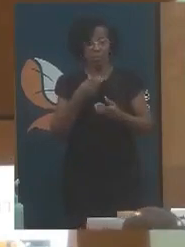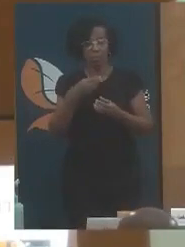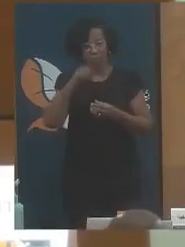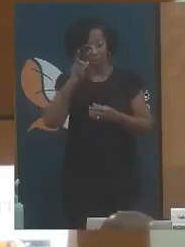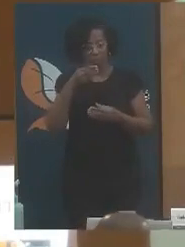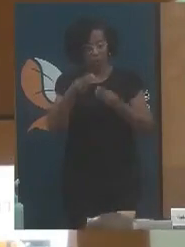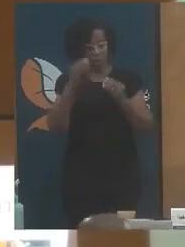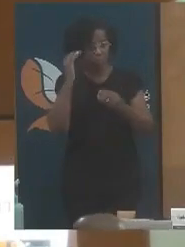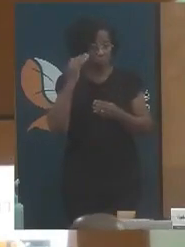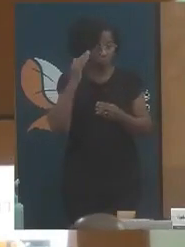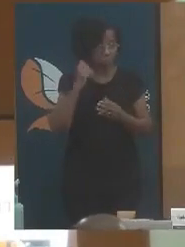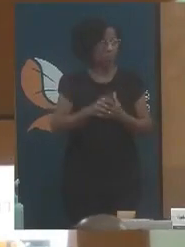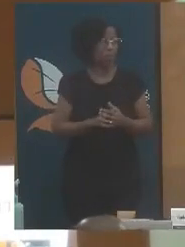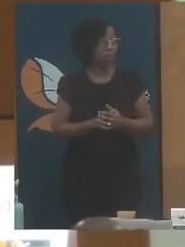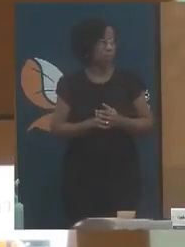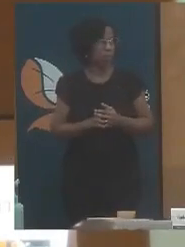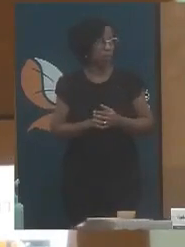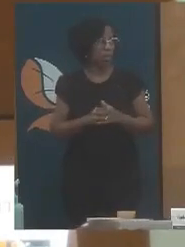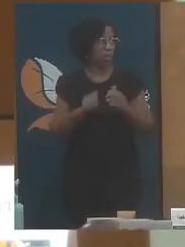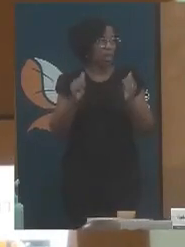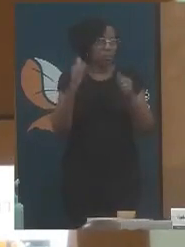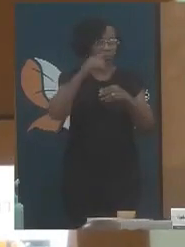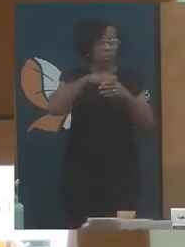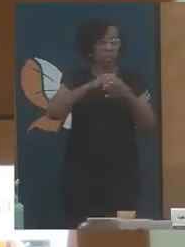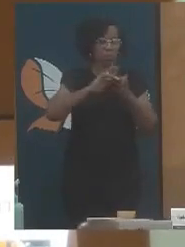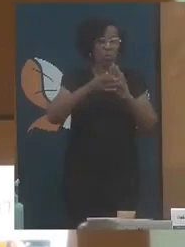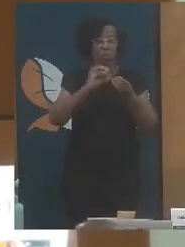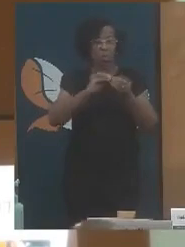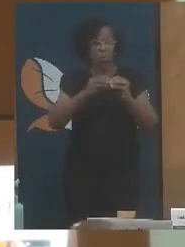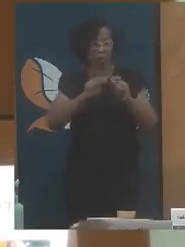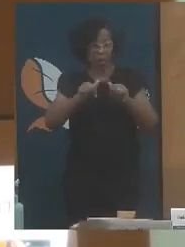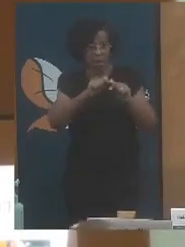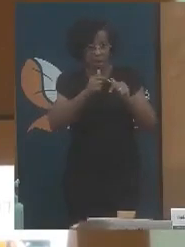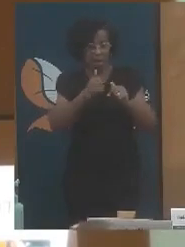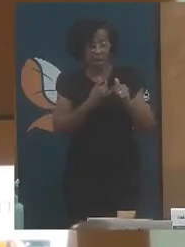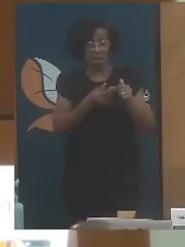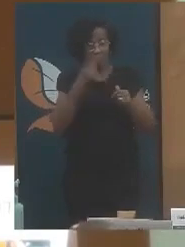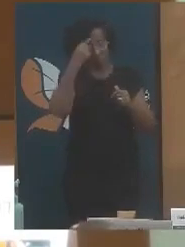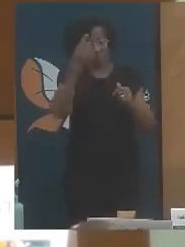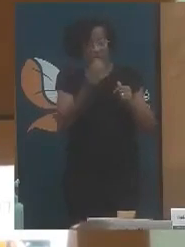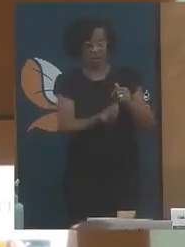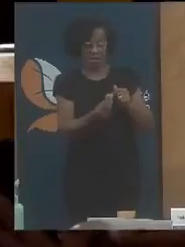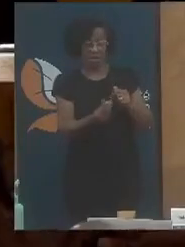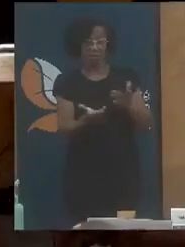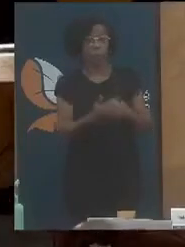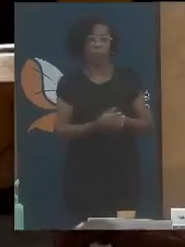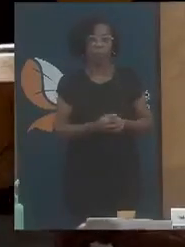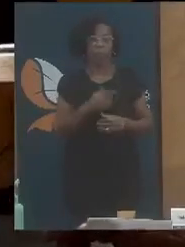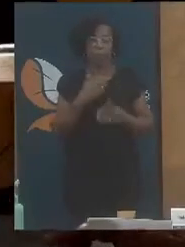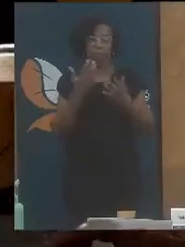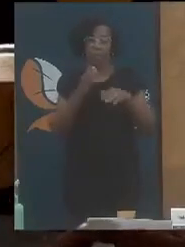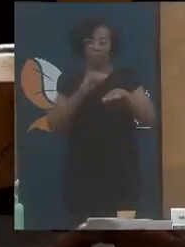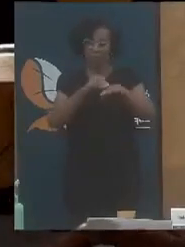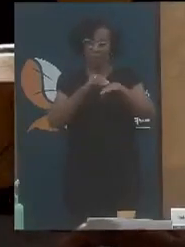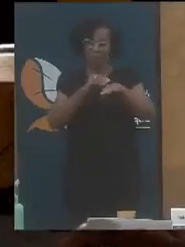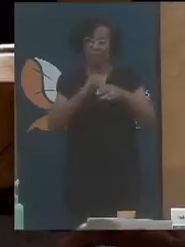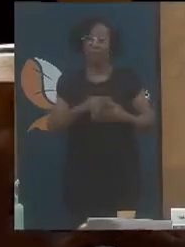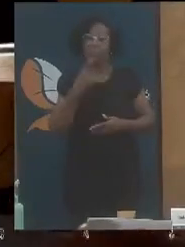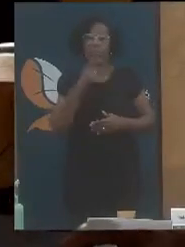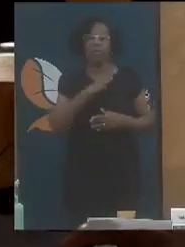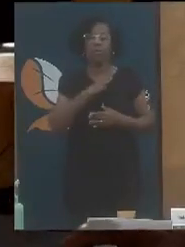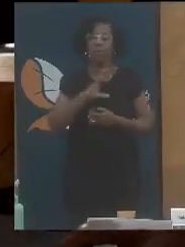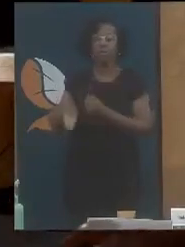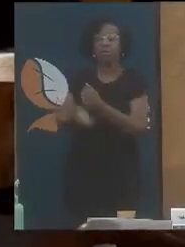parce qu'au milieu de toute cette turbulence, il y a des enfants. Donc je voulais attirer l'attention là-dessus pour qu'il y ait un